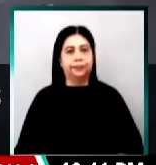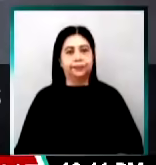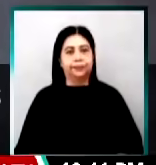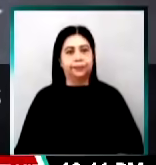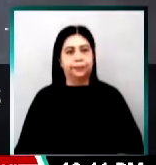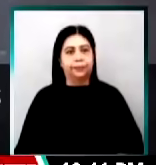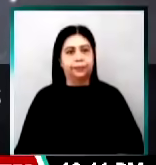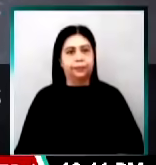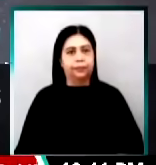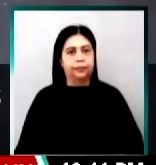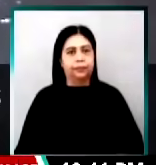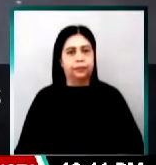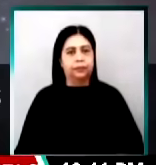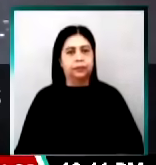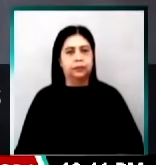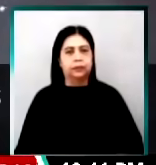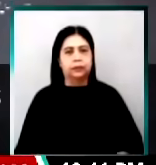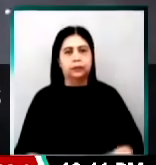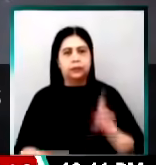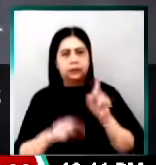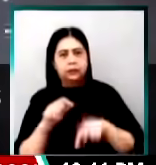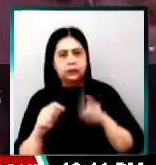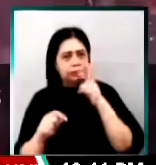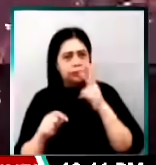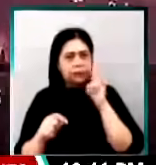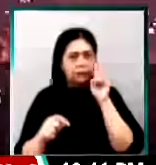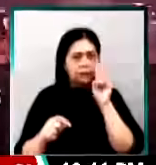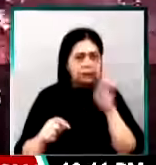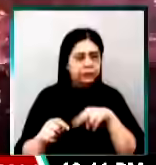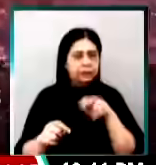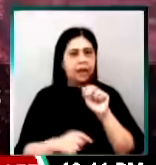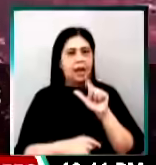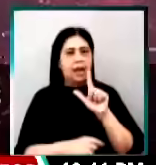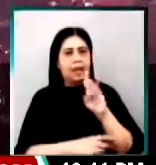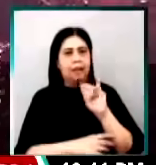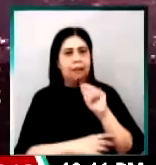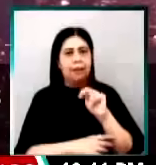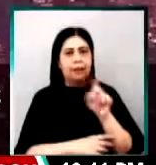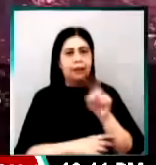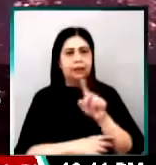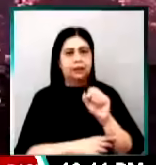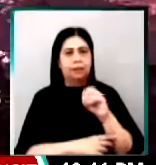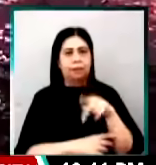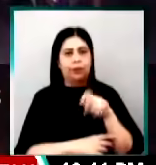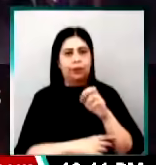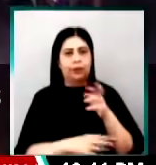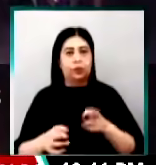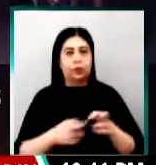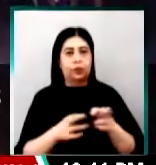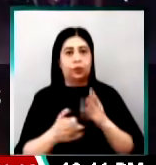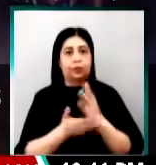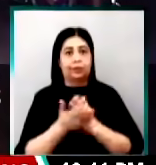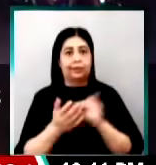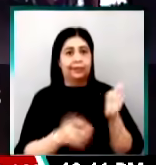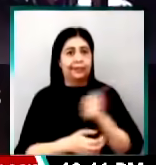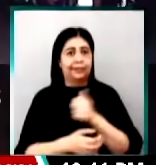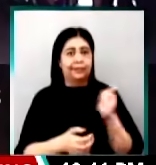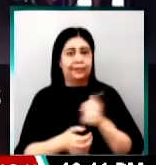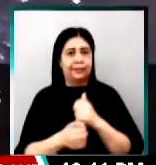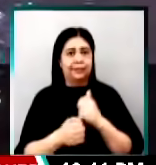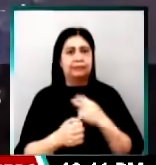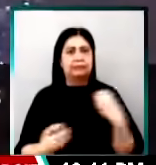Hindi na makita ang bahaging yan ng Alabang Zapote Road kagabi dahil sa baha. Ang ilang motorista takot lumusong sa